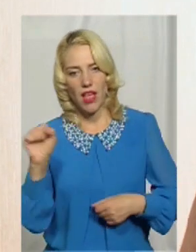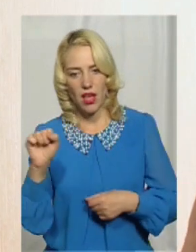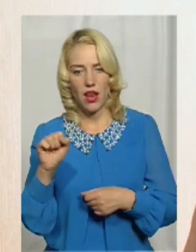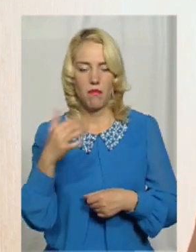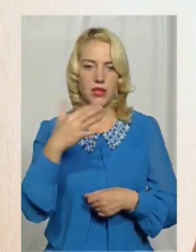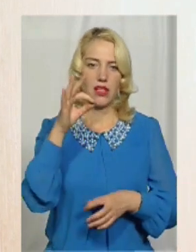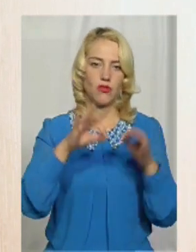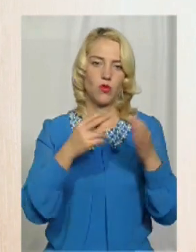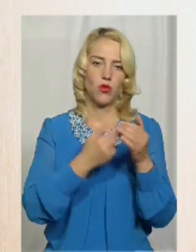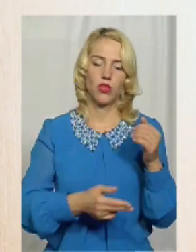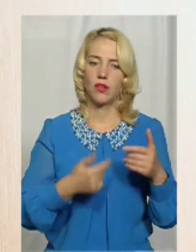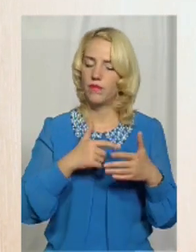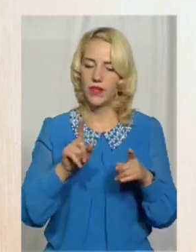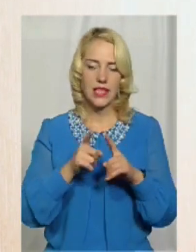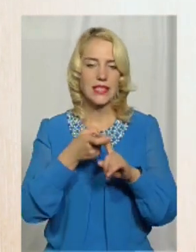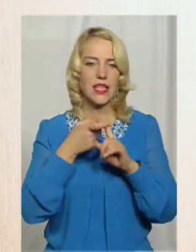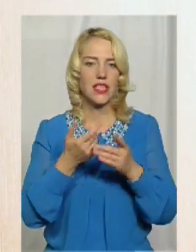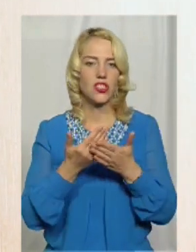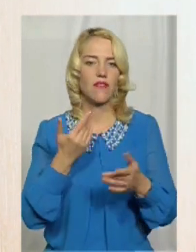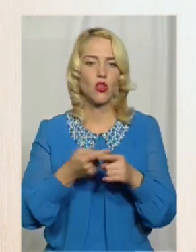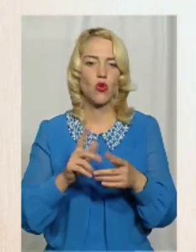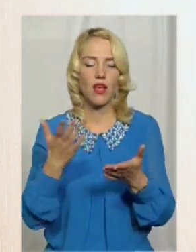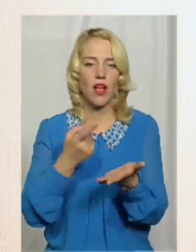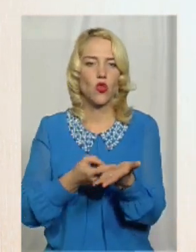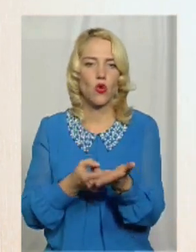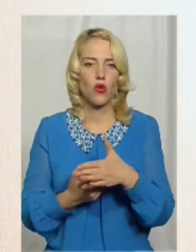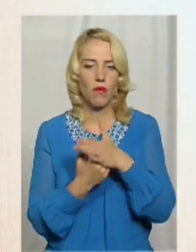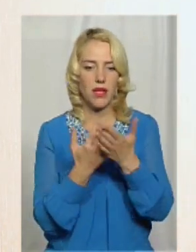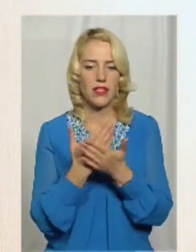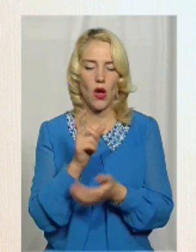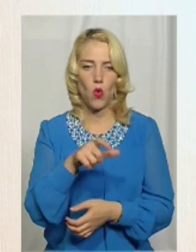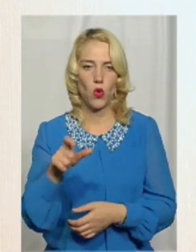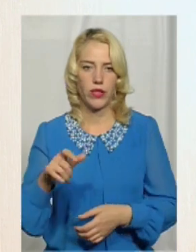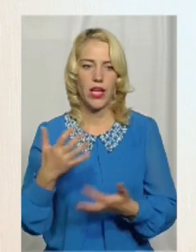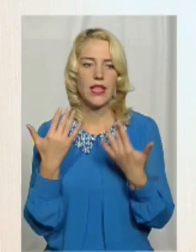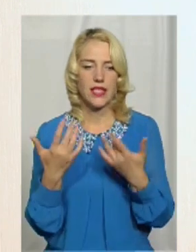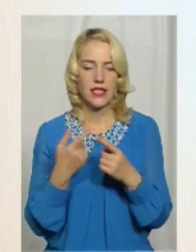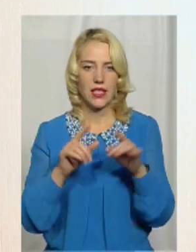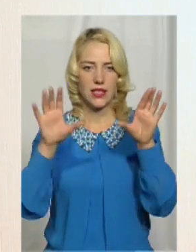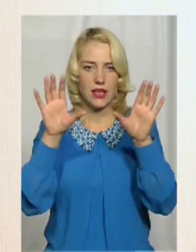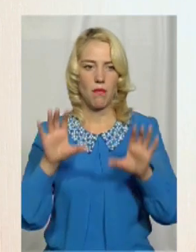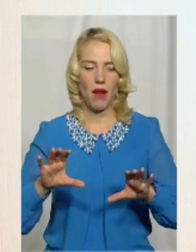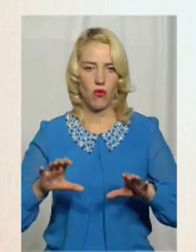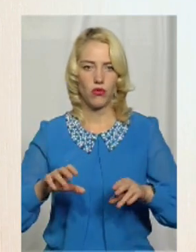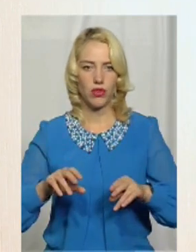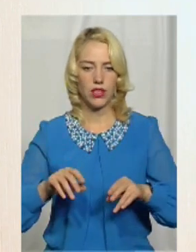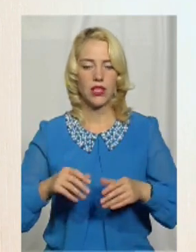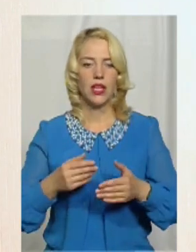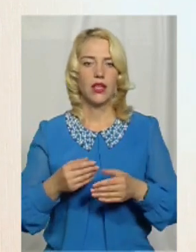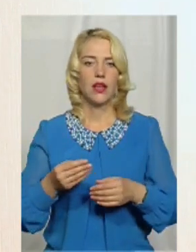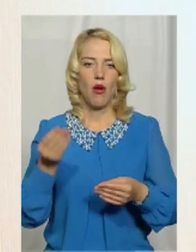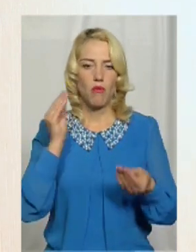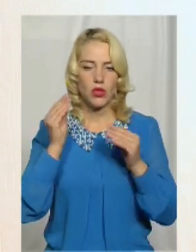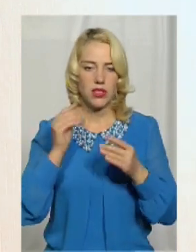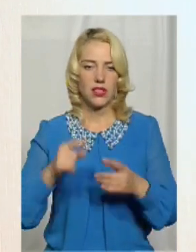Все залежить від того, яка доказова база є у наших людей. Наскільки ці правові позиції